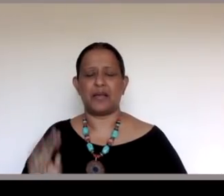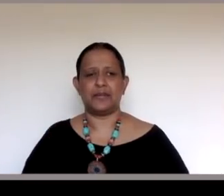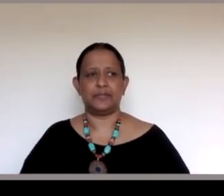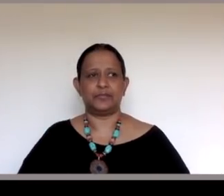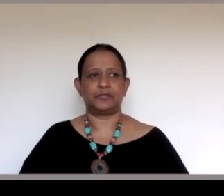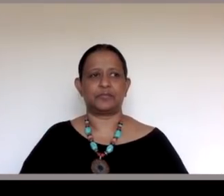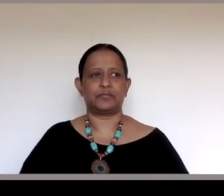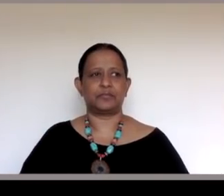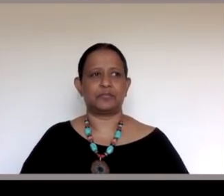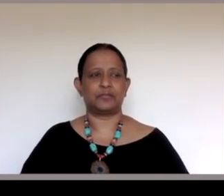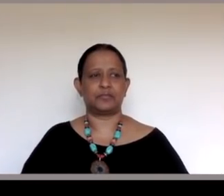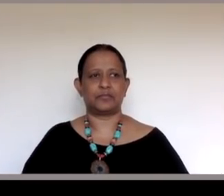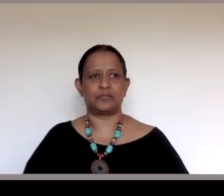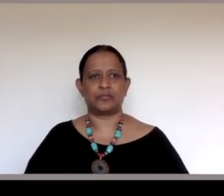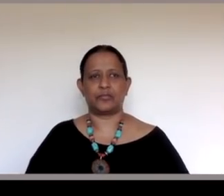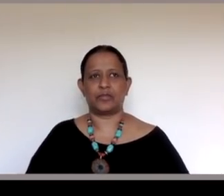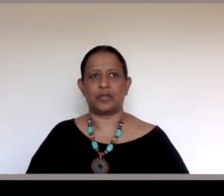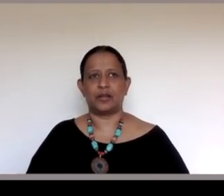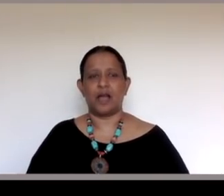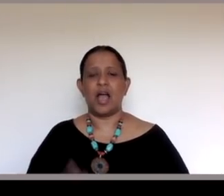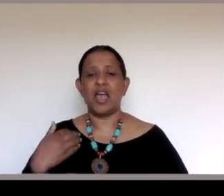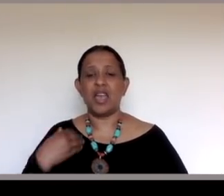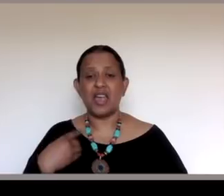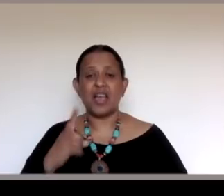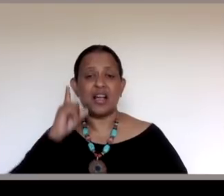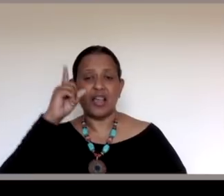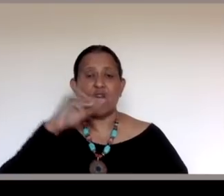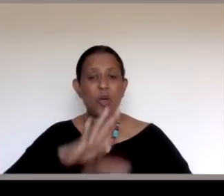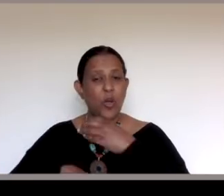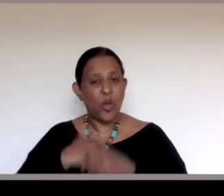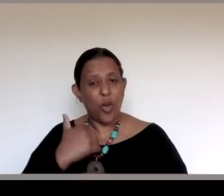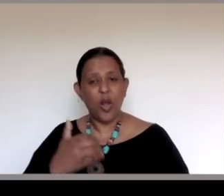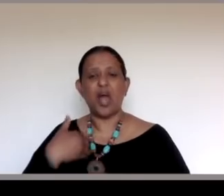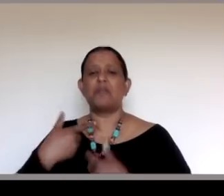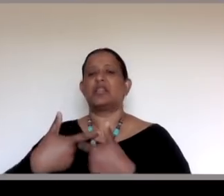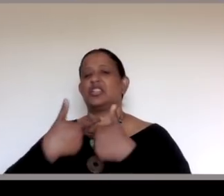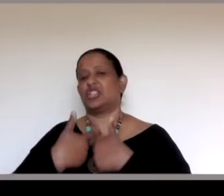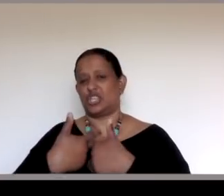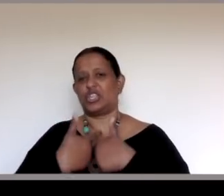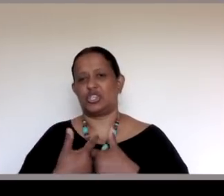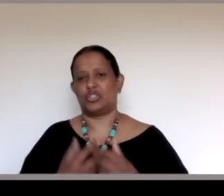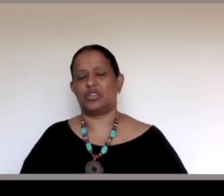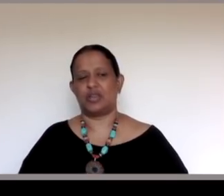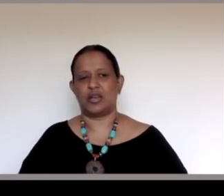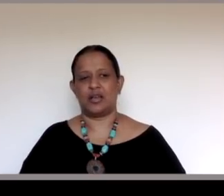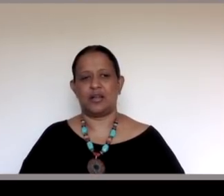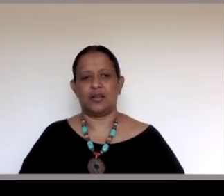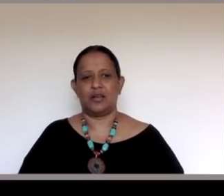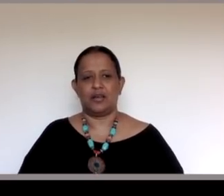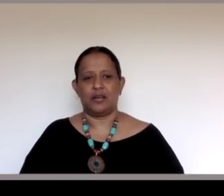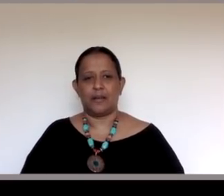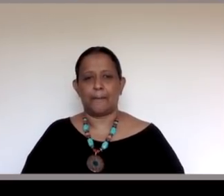பரலோக ராஜ்யம் அவர்களுடையது ஏ நதஹஸ்வன்னி அட்டஹத்வ தேவியான் வஹான் செய்திரிஹே அவிதின்